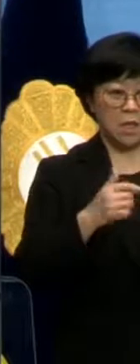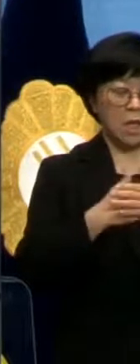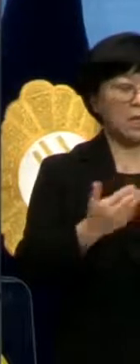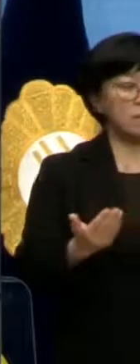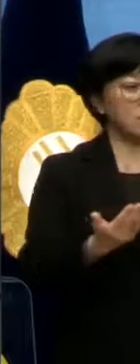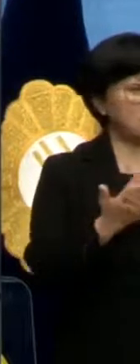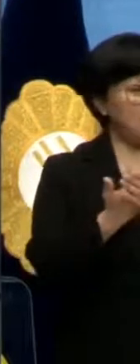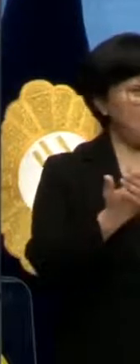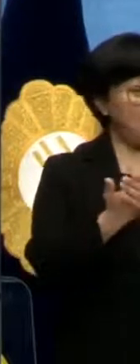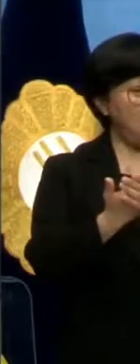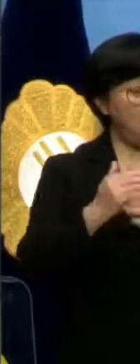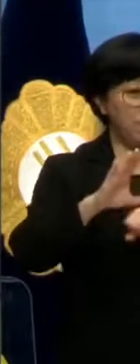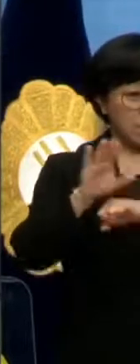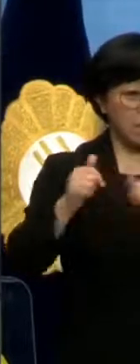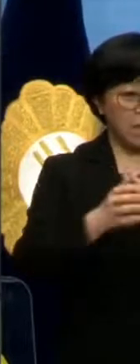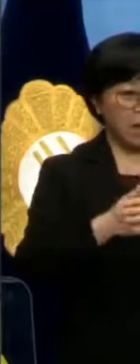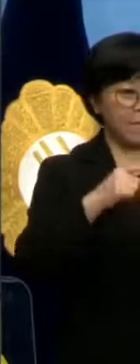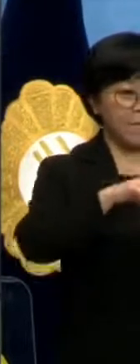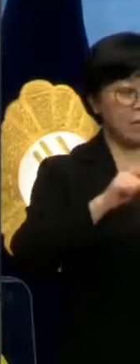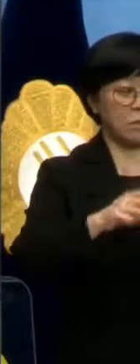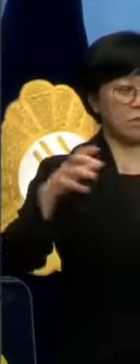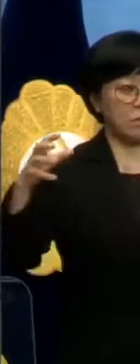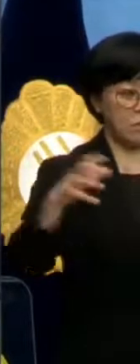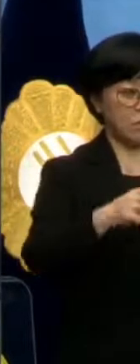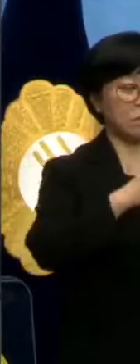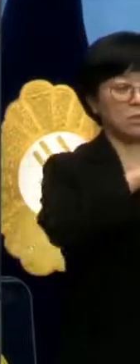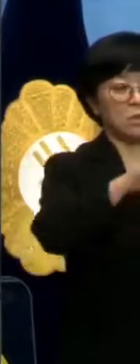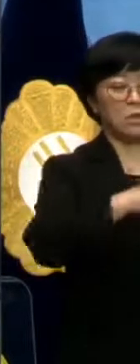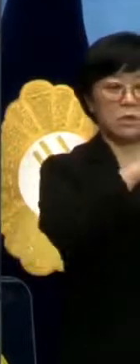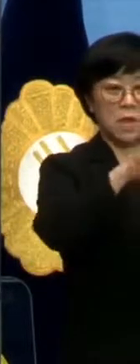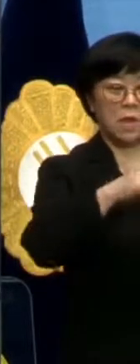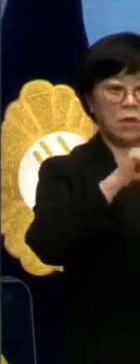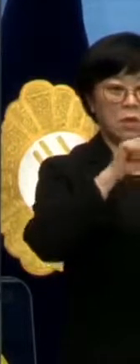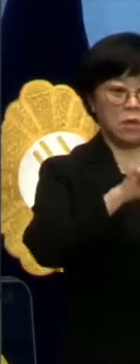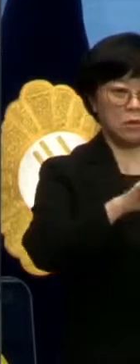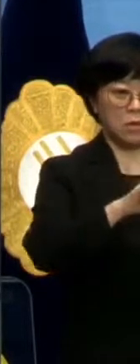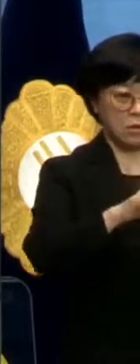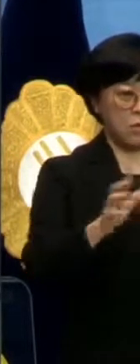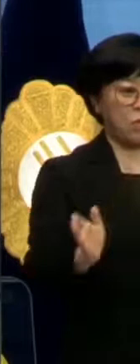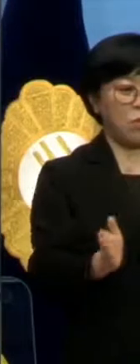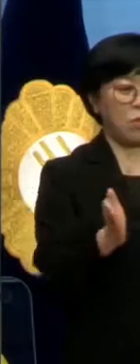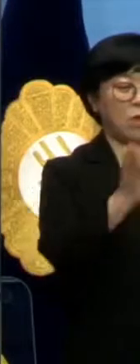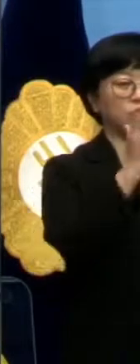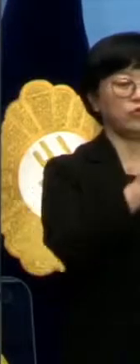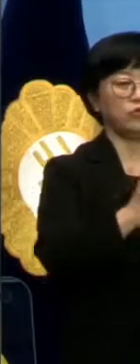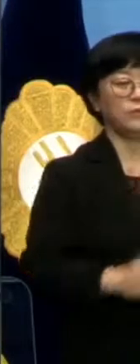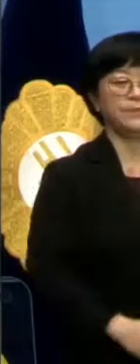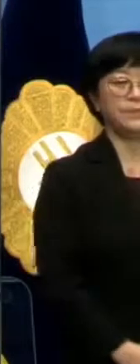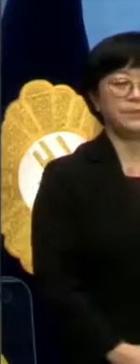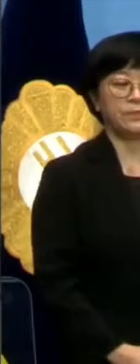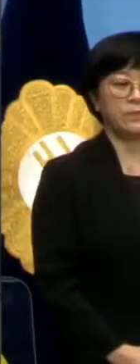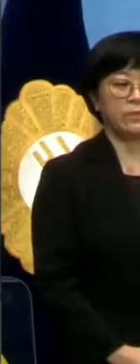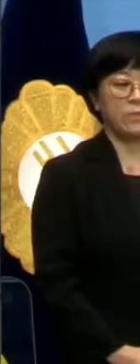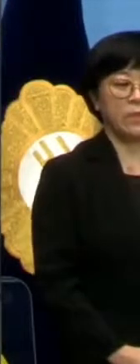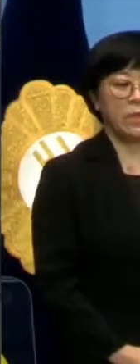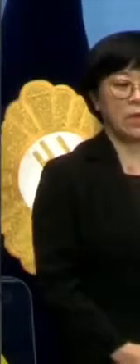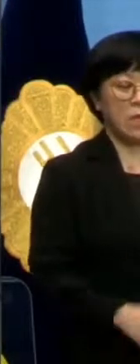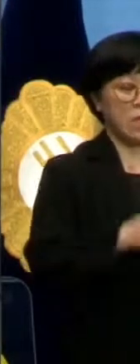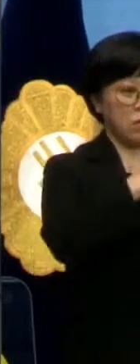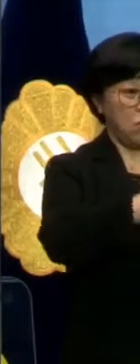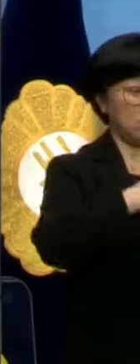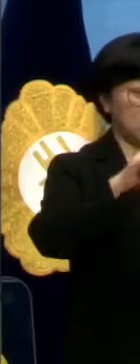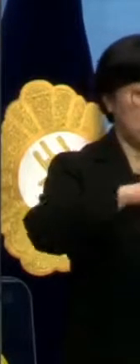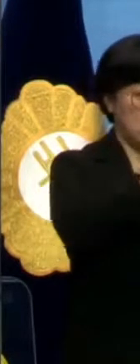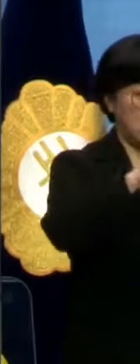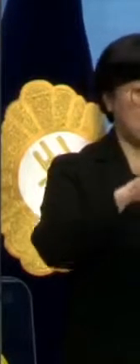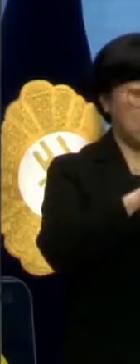매체가 1만 한뜻으로 원자력 포비아 를 조성하고 있습니다 원자력 코리아